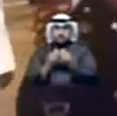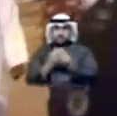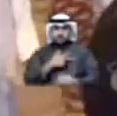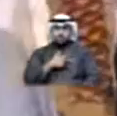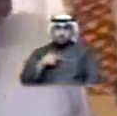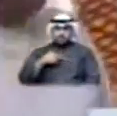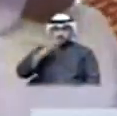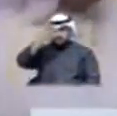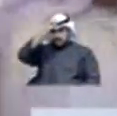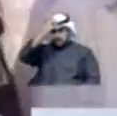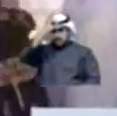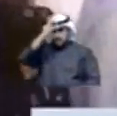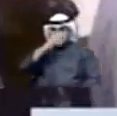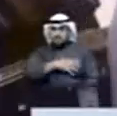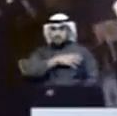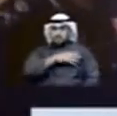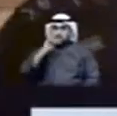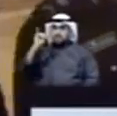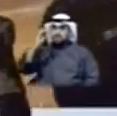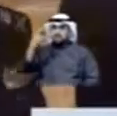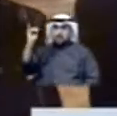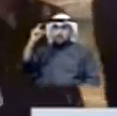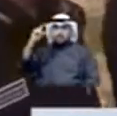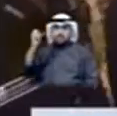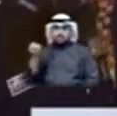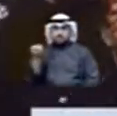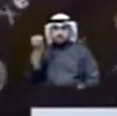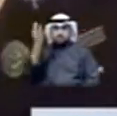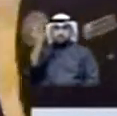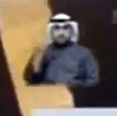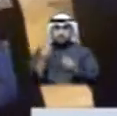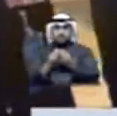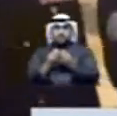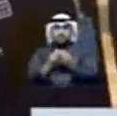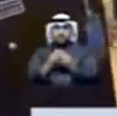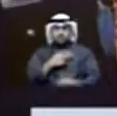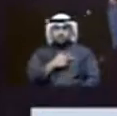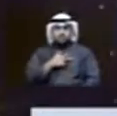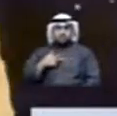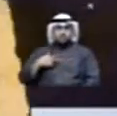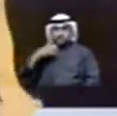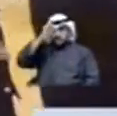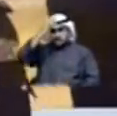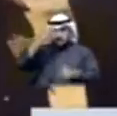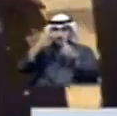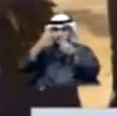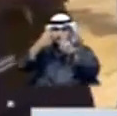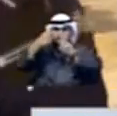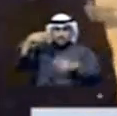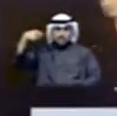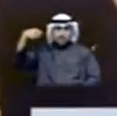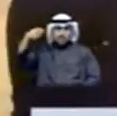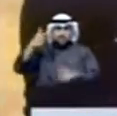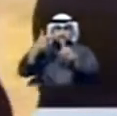الوزراء ووزير الداخلية الشيخ محمد الخالد الحمد الصباح ووكيل وزارة الداخلية الفريق سليمان فهد